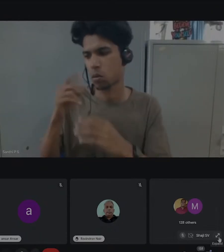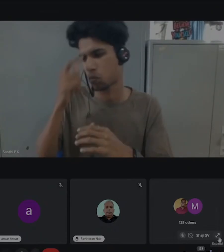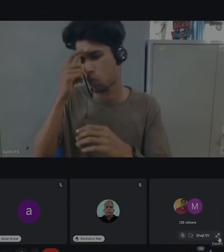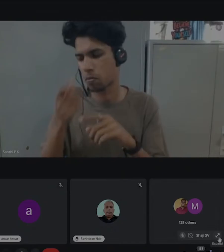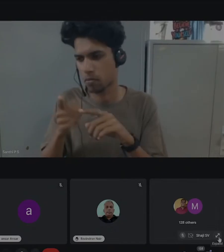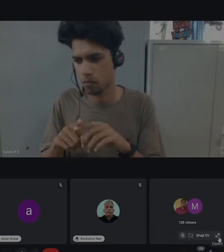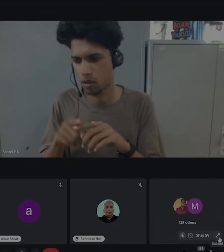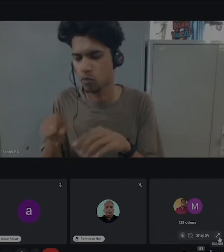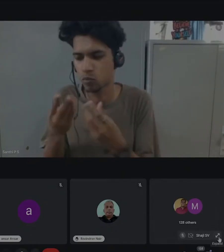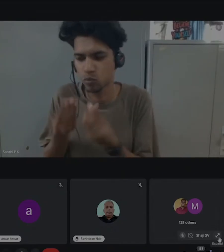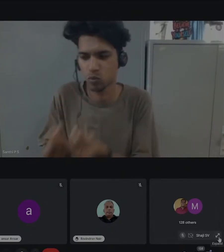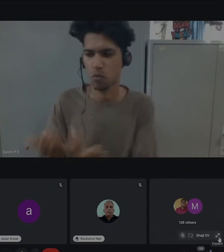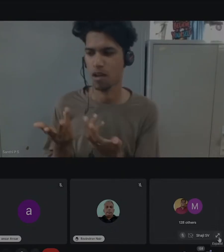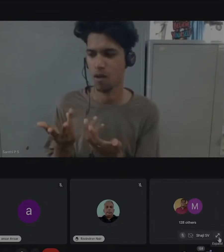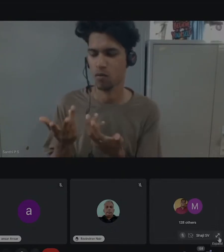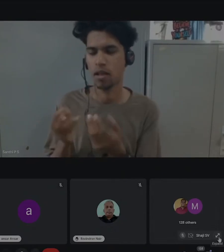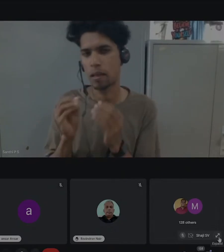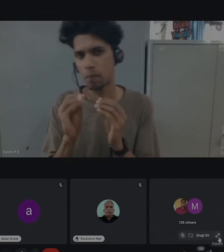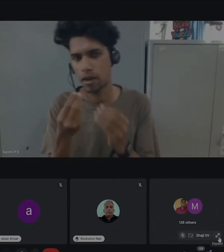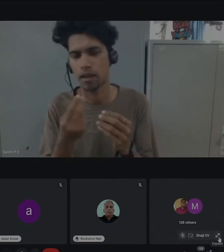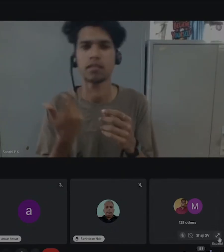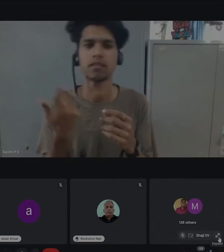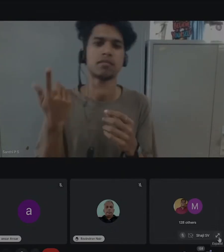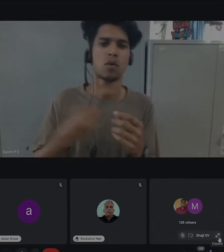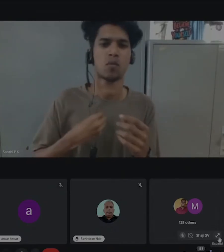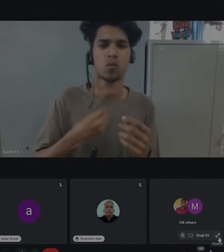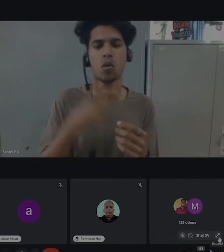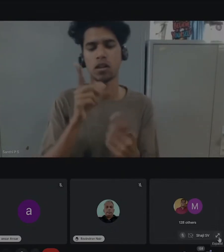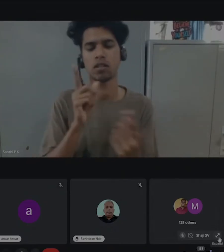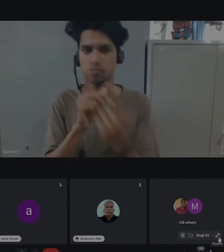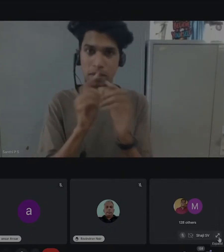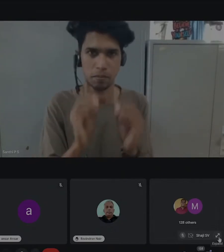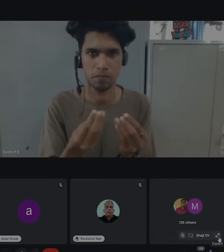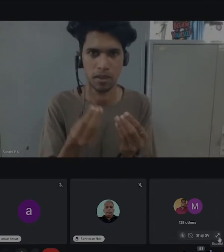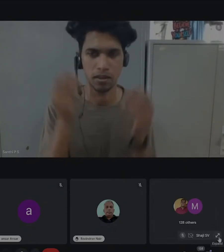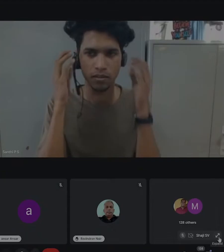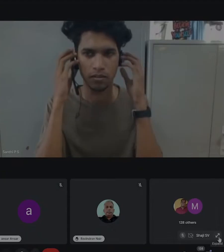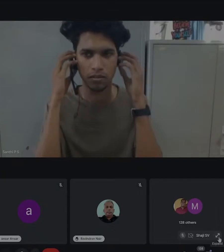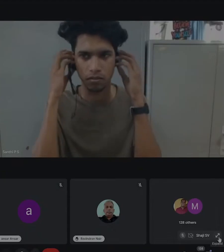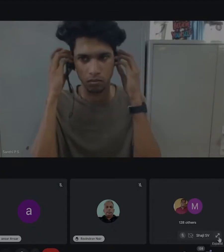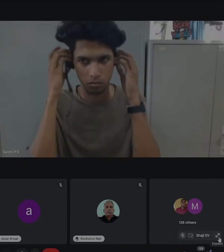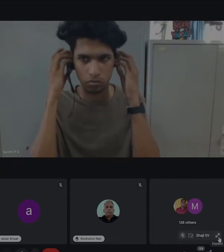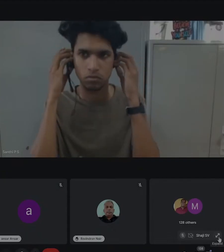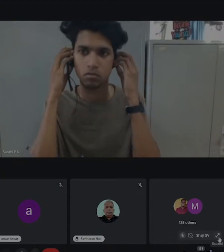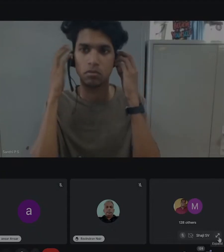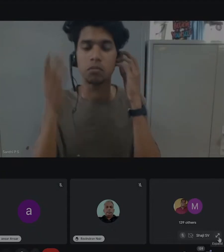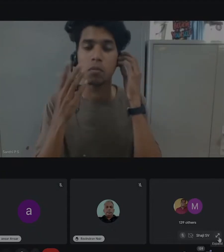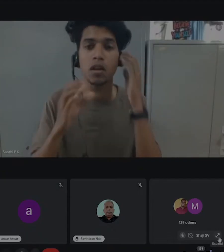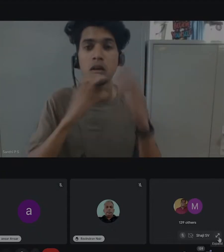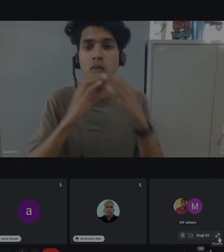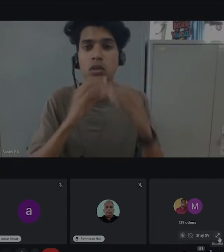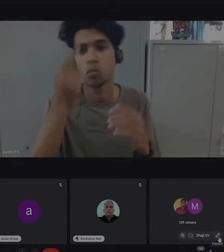അതിനായിട്ട് നമ്മള് എന്തായാലും ഒരു സ്പീച്ച് തെറപ്പിസ്റ്റിനെ ഉടനെ തന്നെ കാണിക്കണം. കാര്യം സംസാരയുടെ പ്രശ്നം മാത്രമായിരിക്കില്ല, ചിലപ്പോൾ